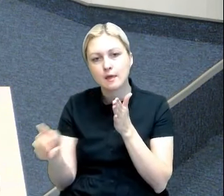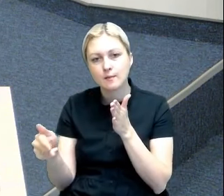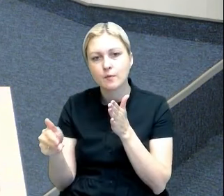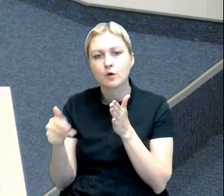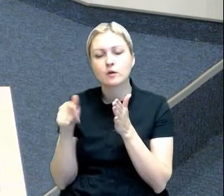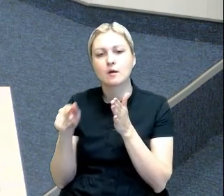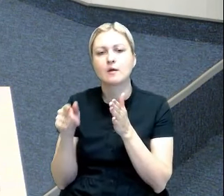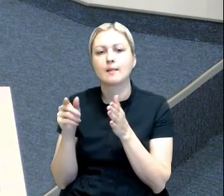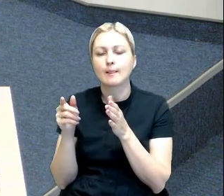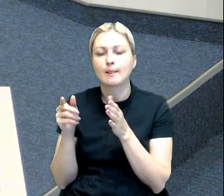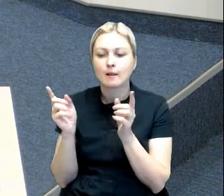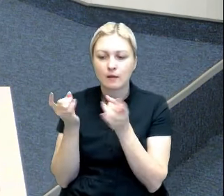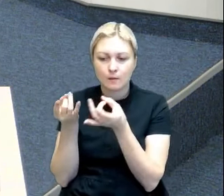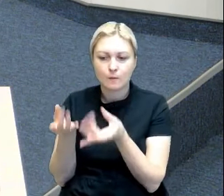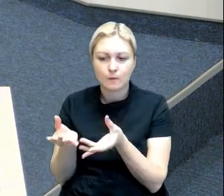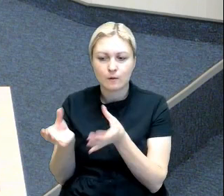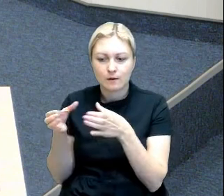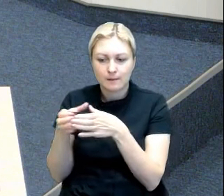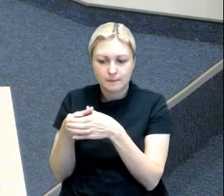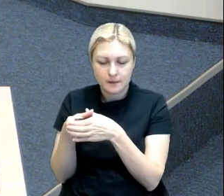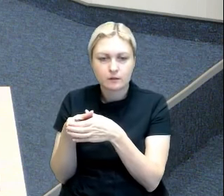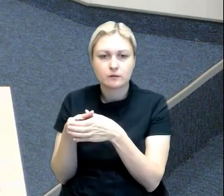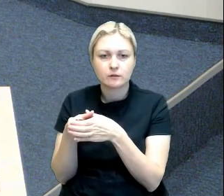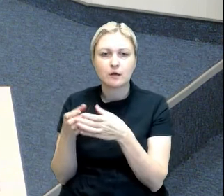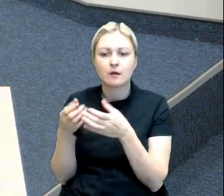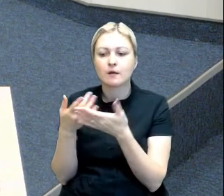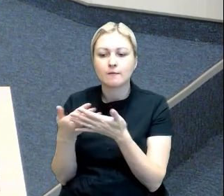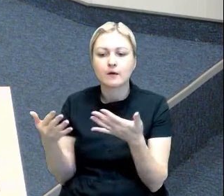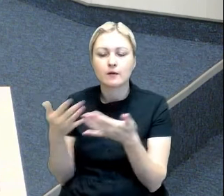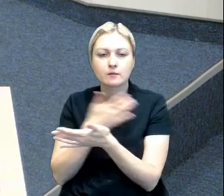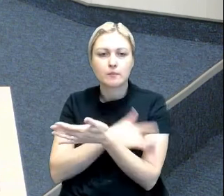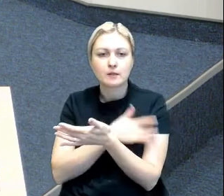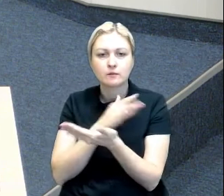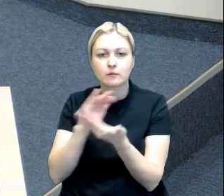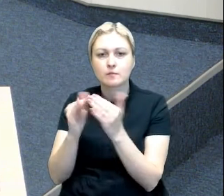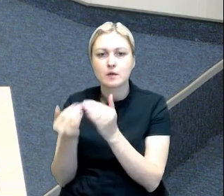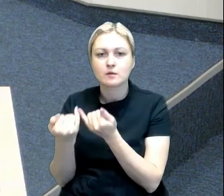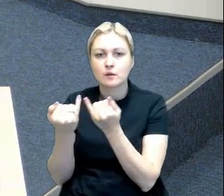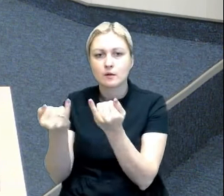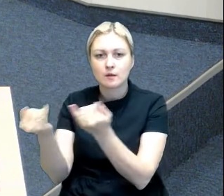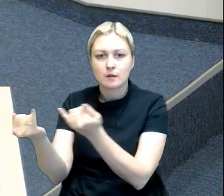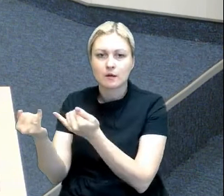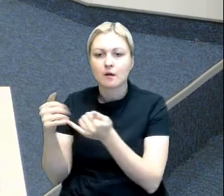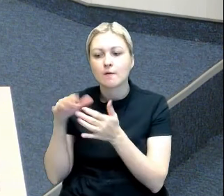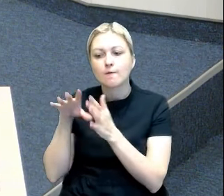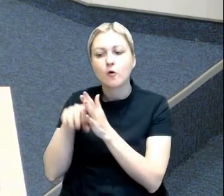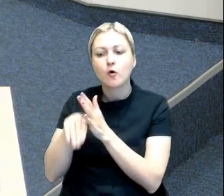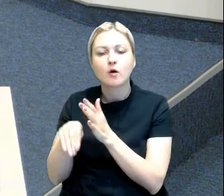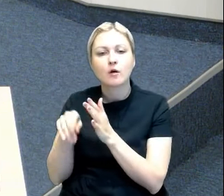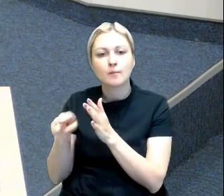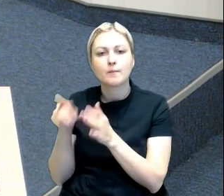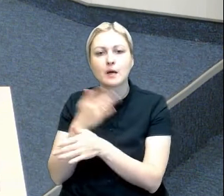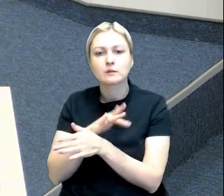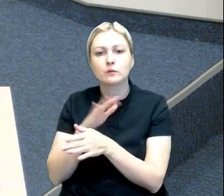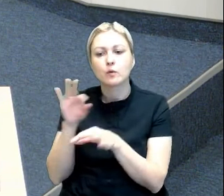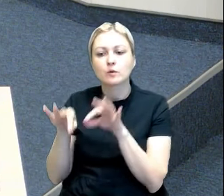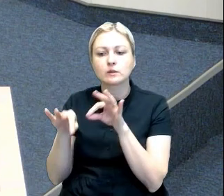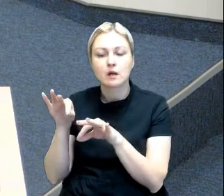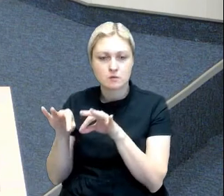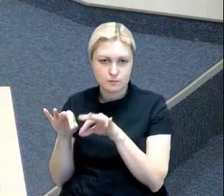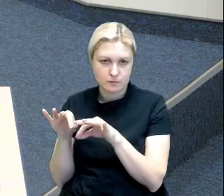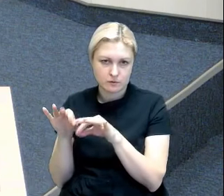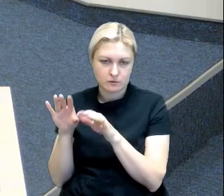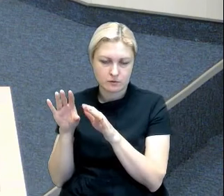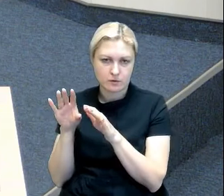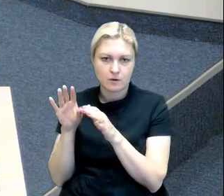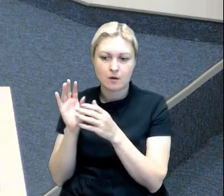daug visokių paslaugų miestui bet įsivertinkim kokios tai paslaugos yra jos visos yra susijusios su autotransportu tai yra